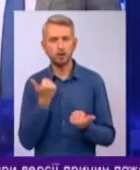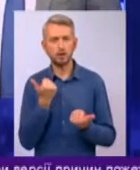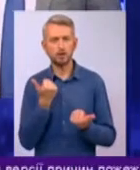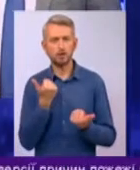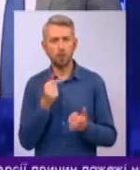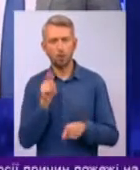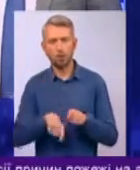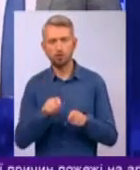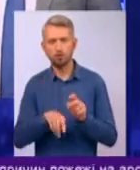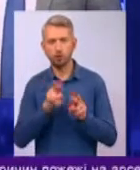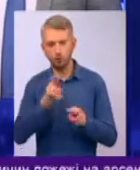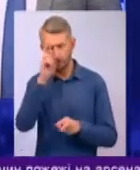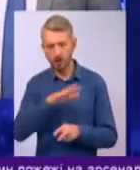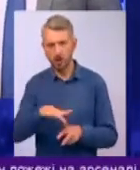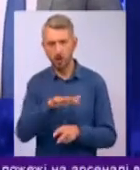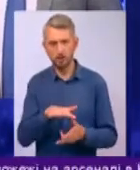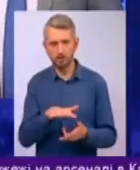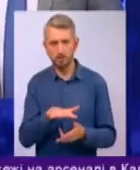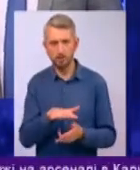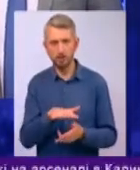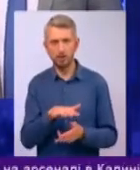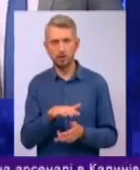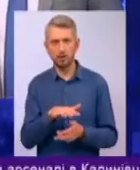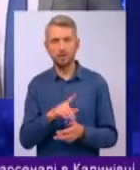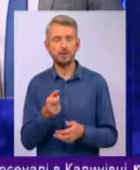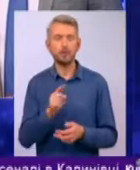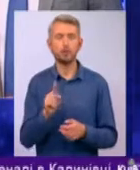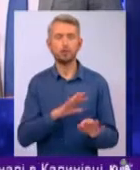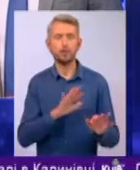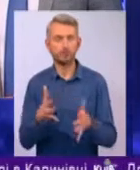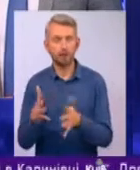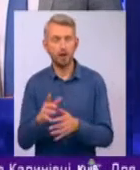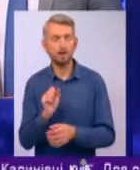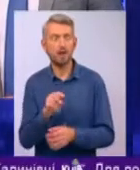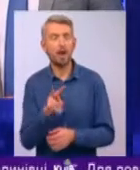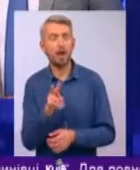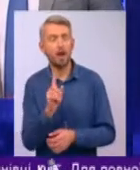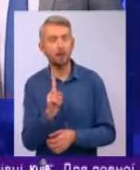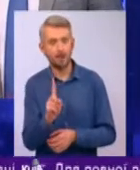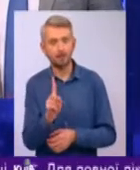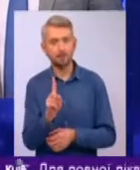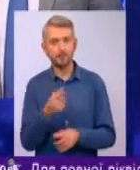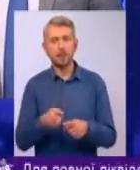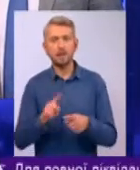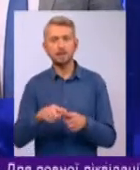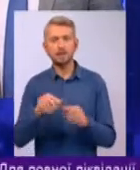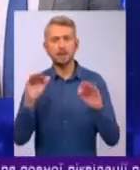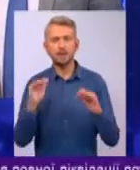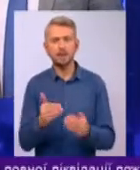відсутність контролю в країні за чим, що відбувається. Але це не